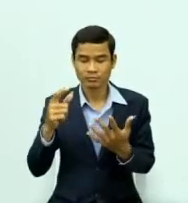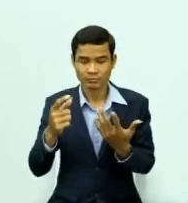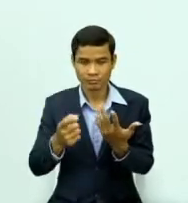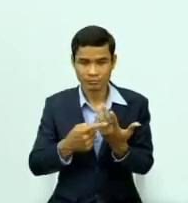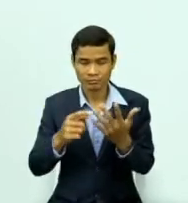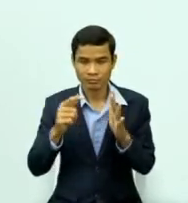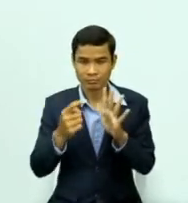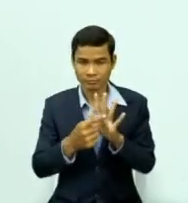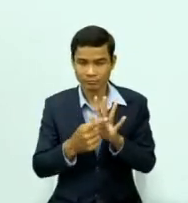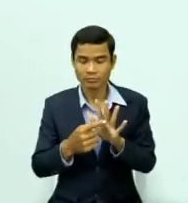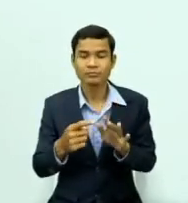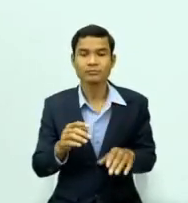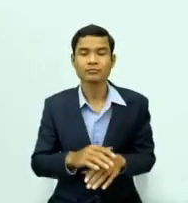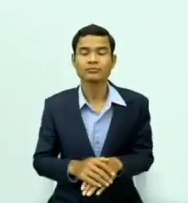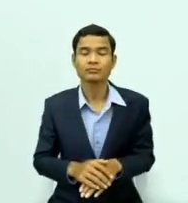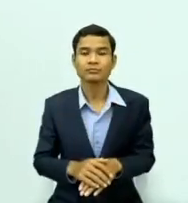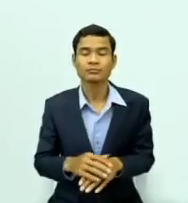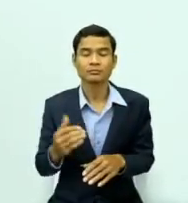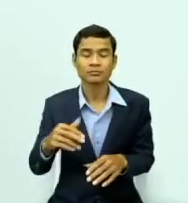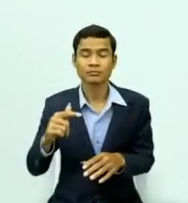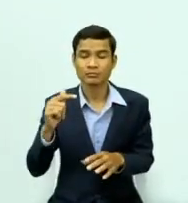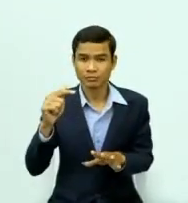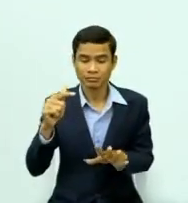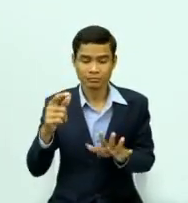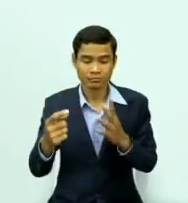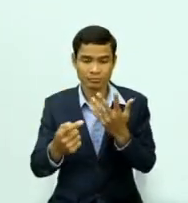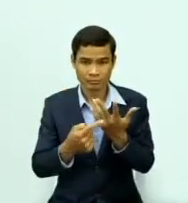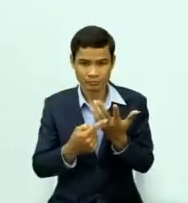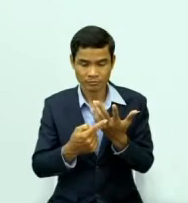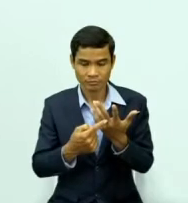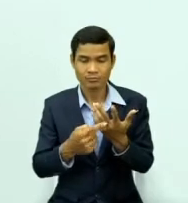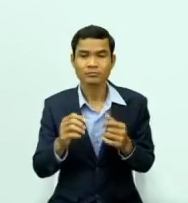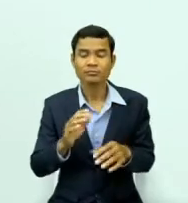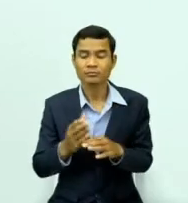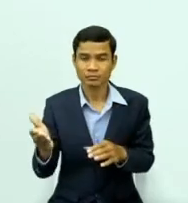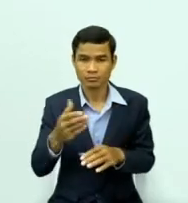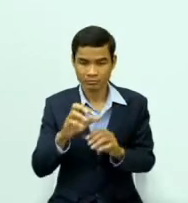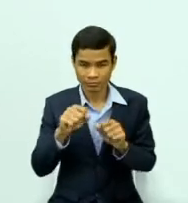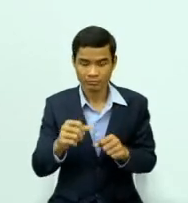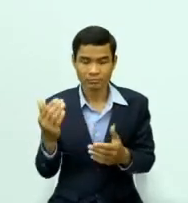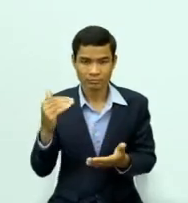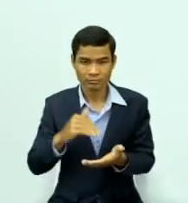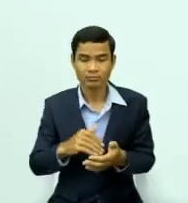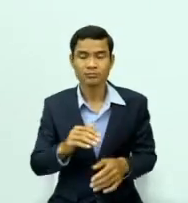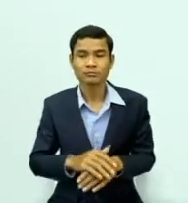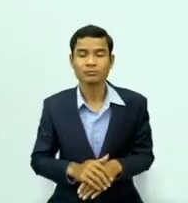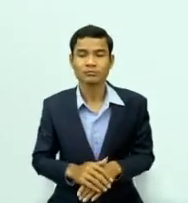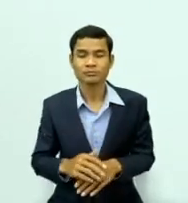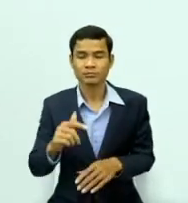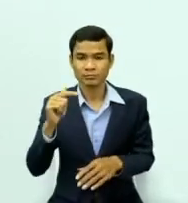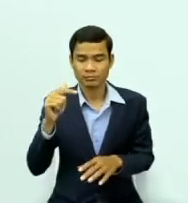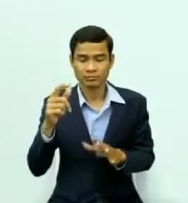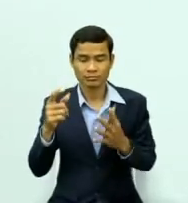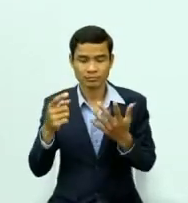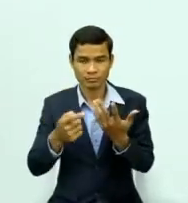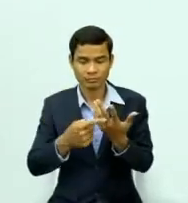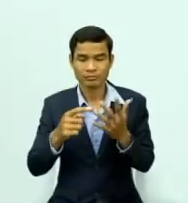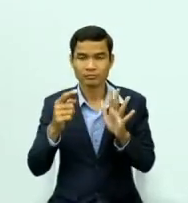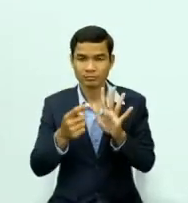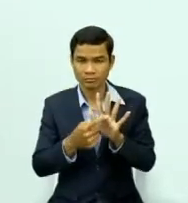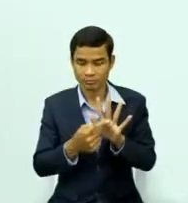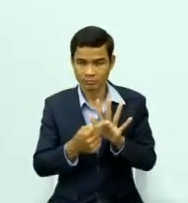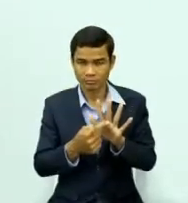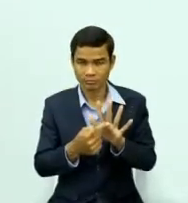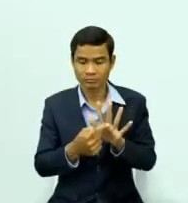Tỏ chế mình tọp tiết cứ ngòm. Chà chính thưa cho mùi cái này mà đoàn tiết. Ngầm.